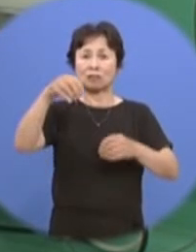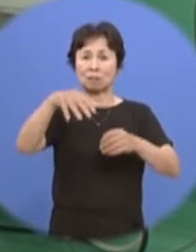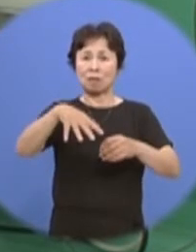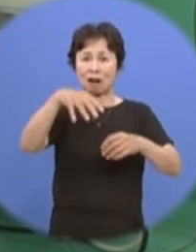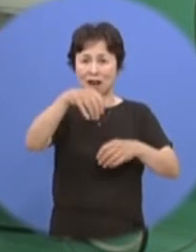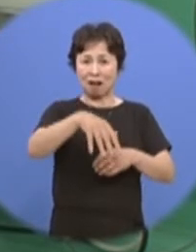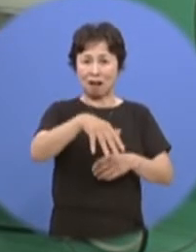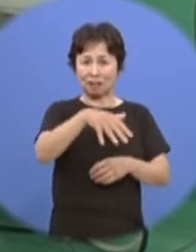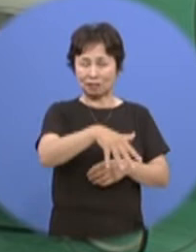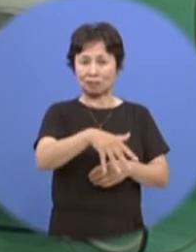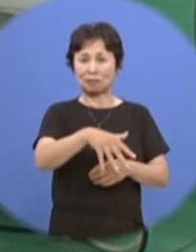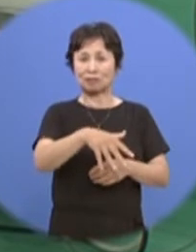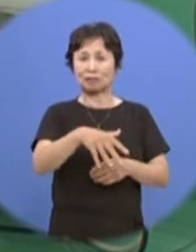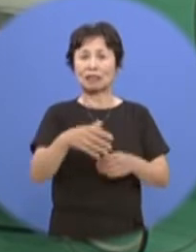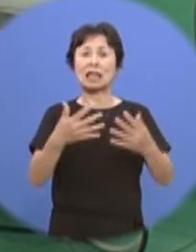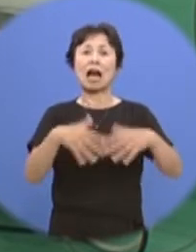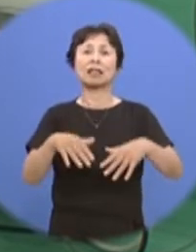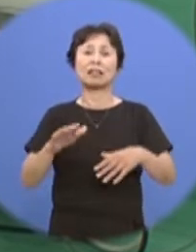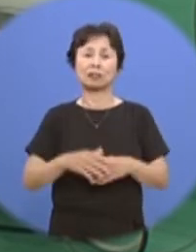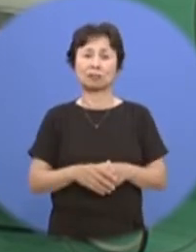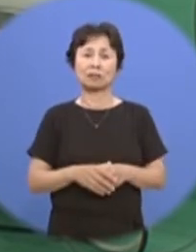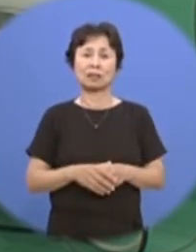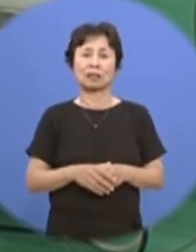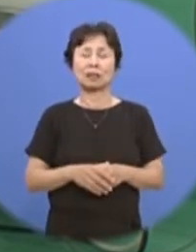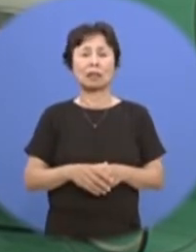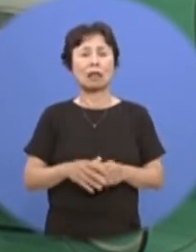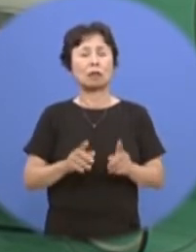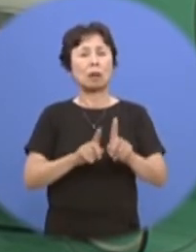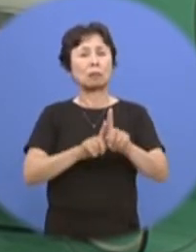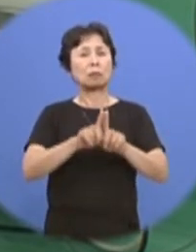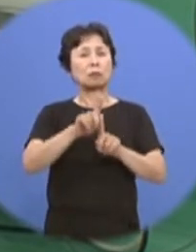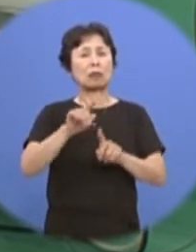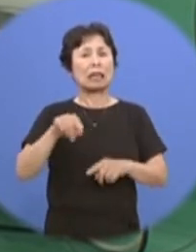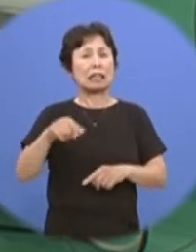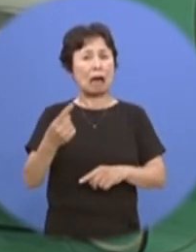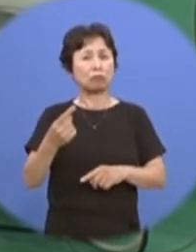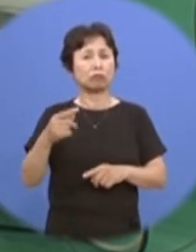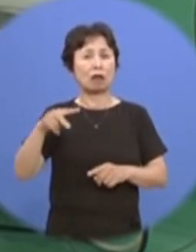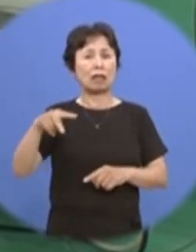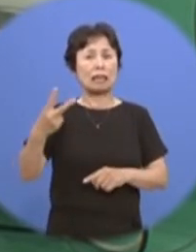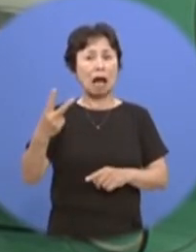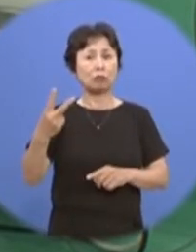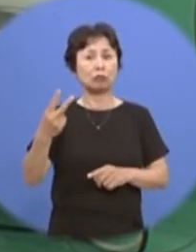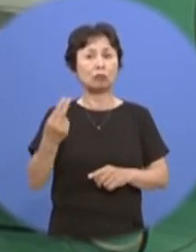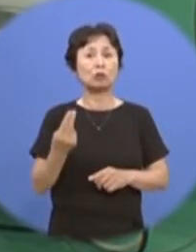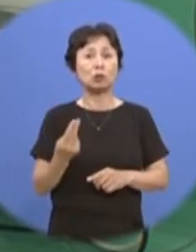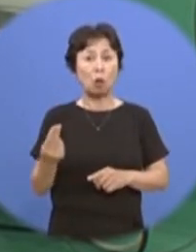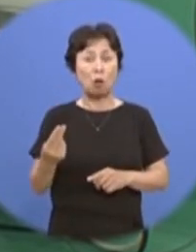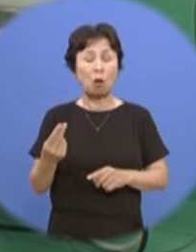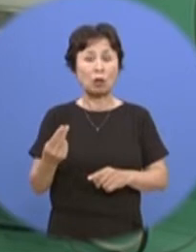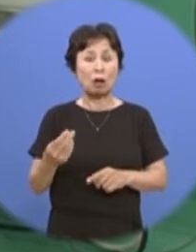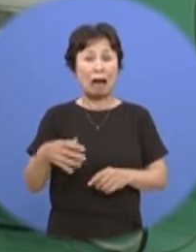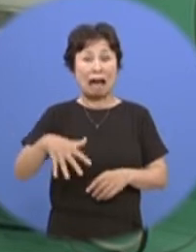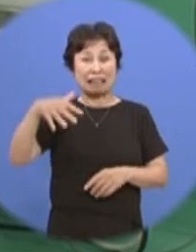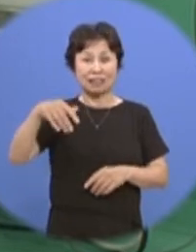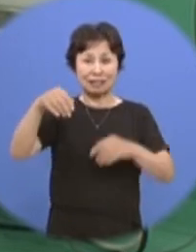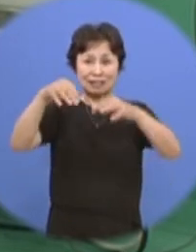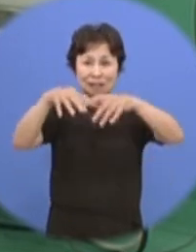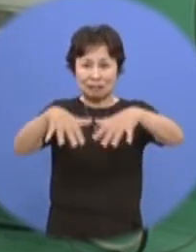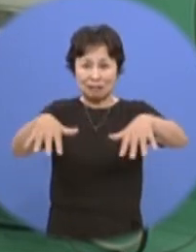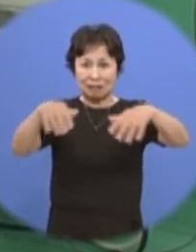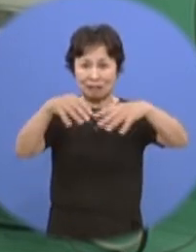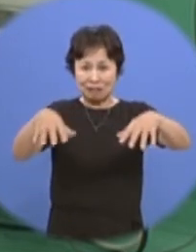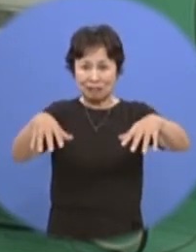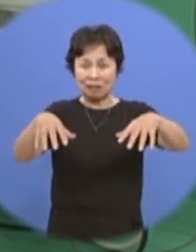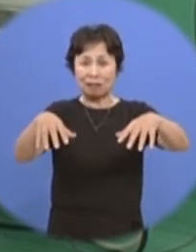して、高温の水蒸気、例えば100度とか200度の高温の水蒸気を食品素材に当